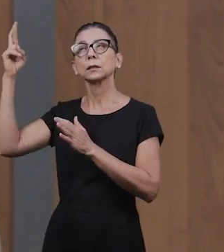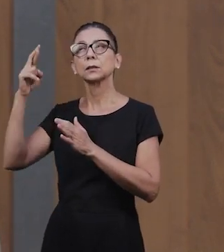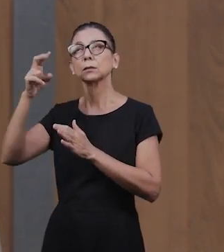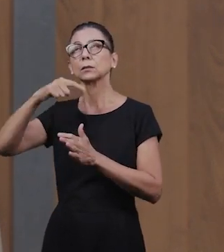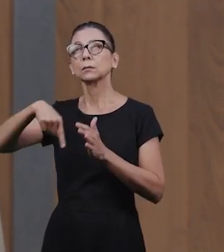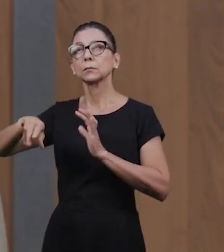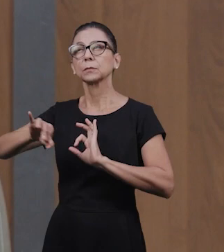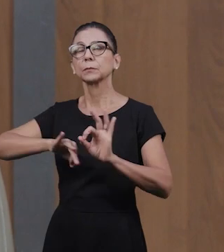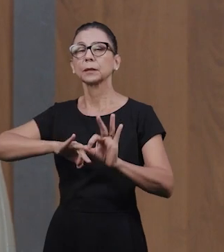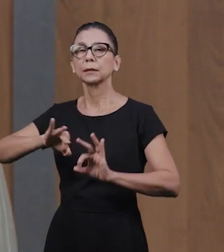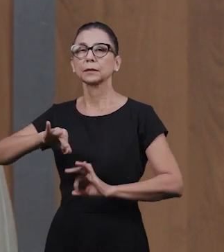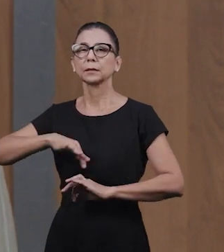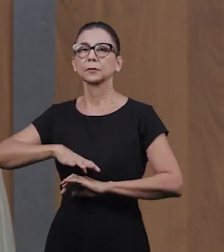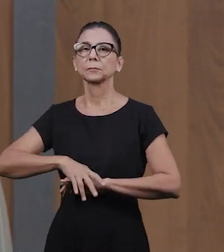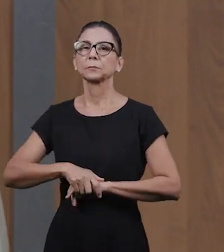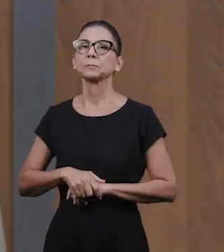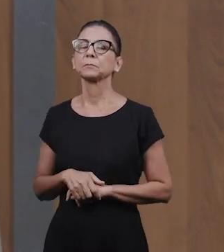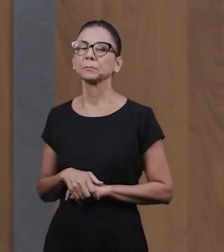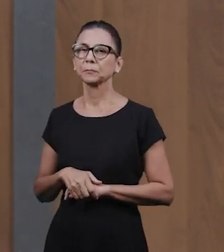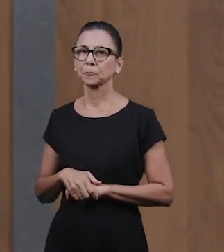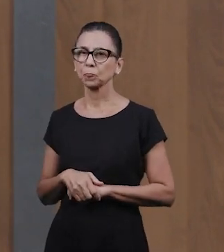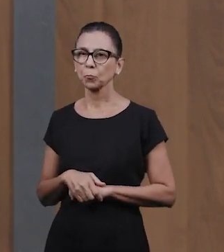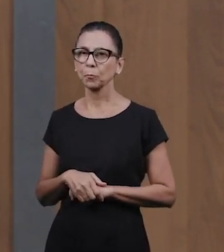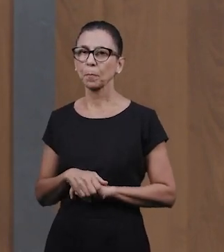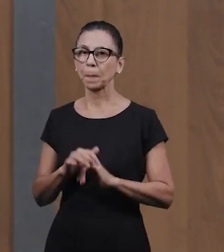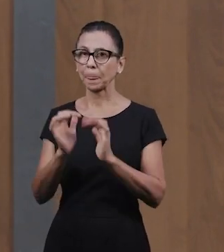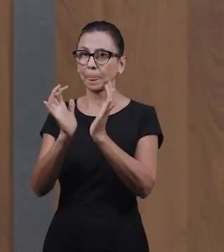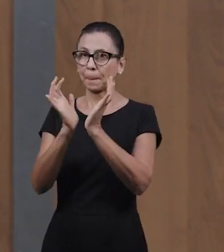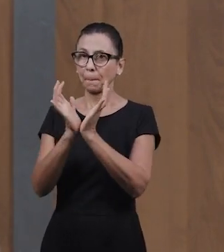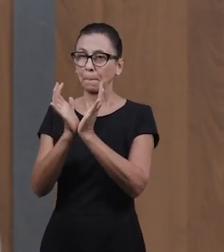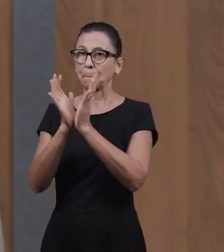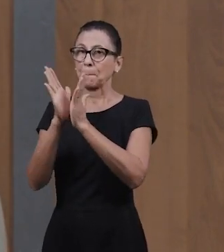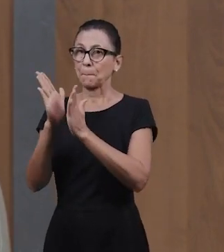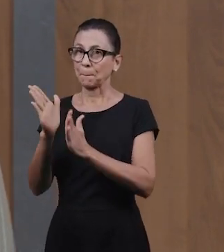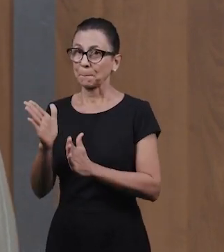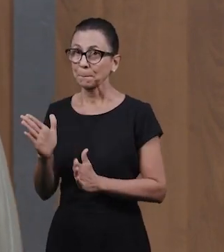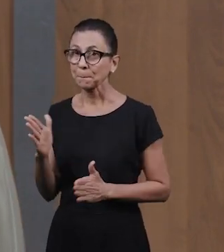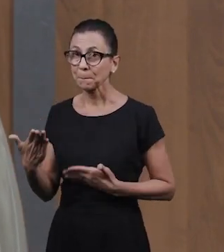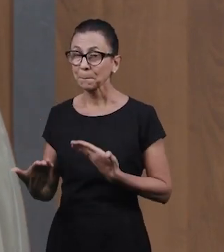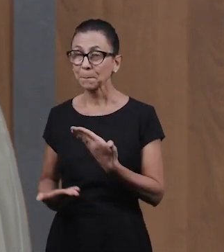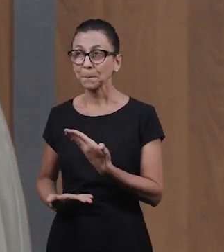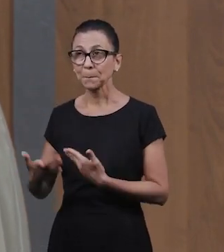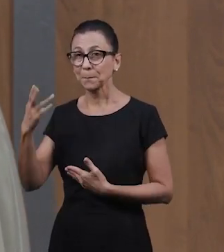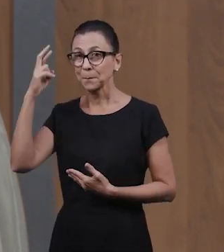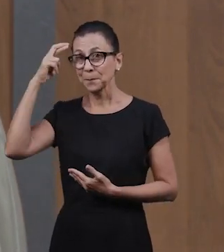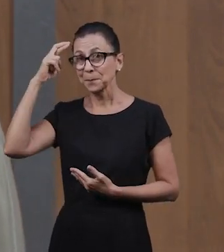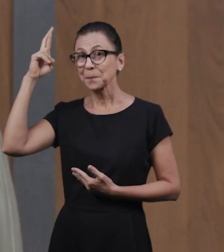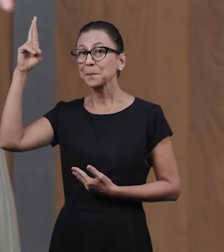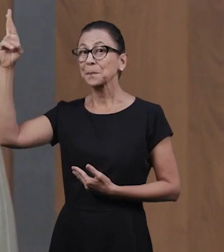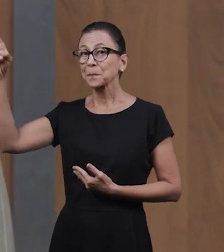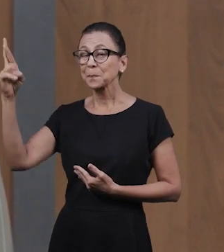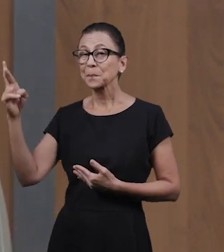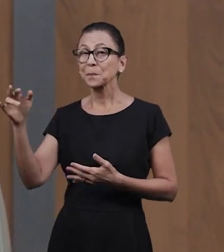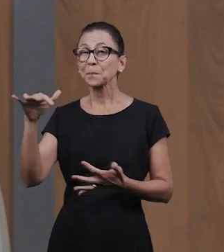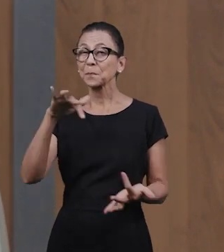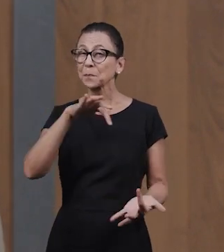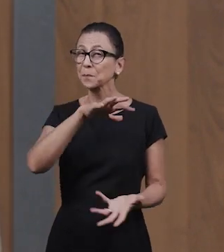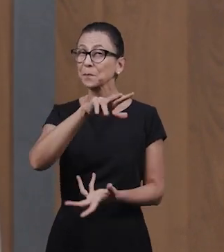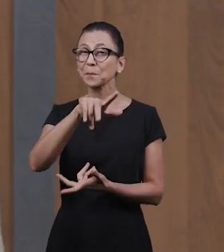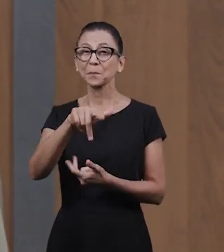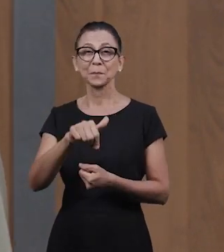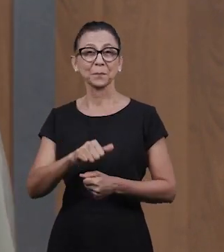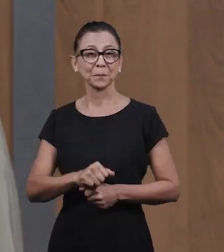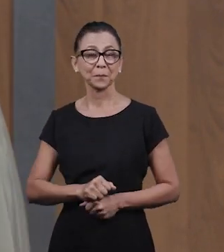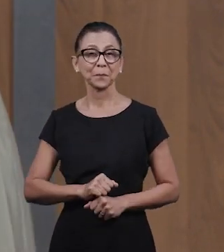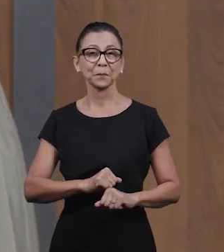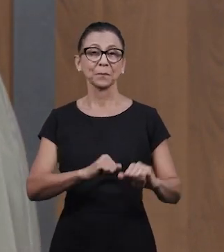prêts. Seulement celui qui se trouveront fidèles en servant le Seigneur dans tous les endroits,